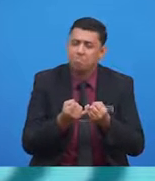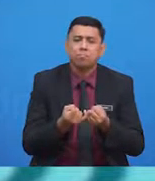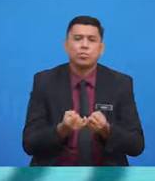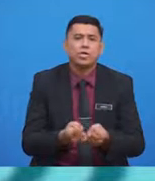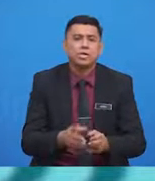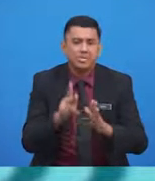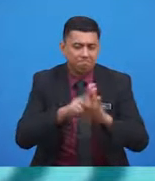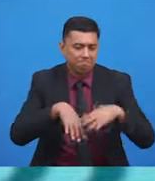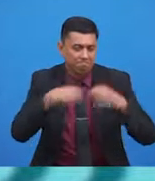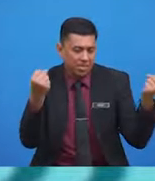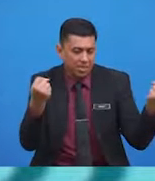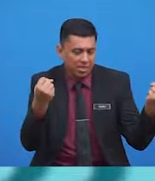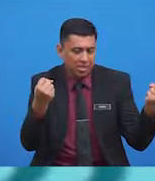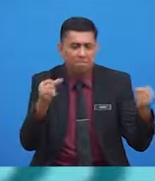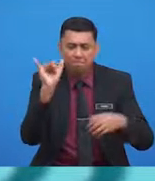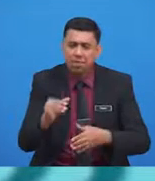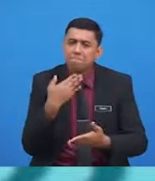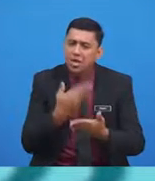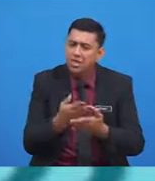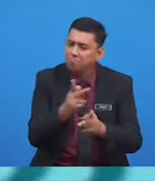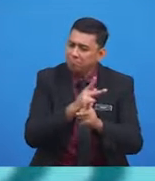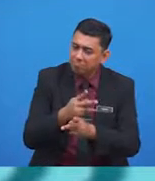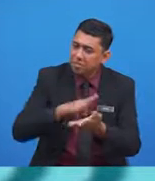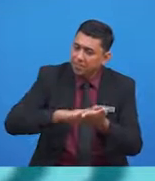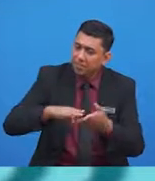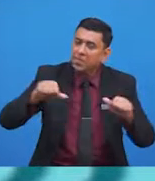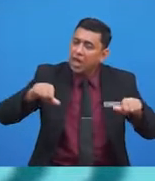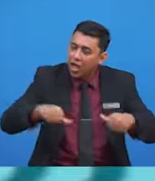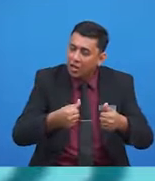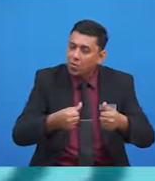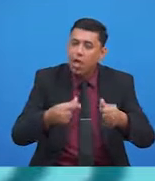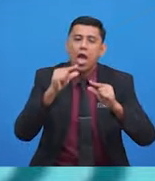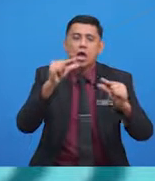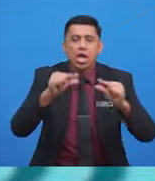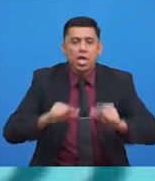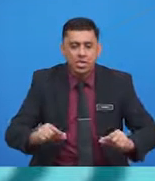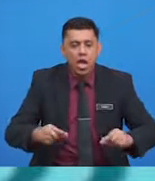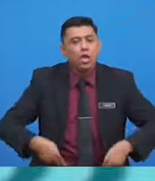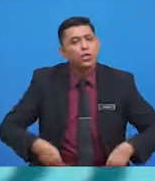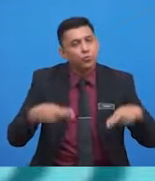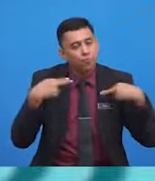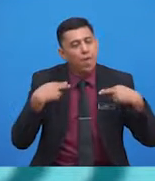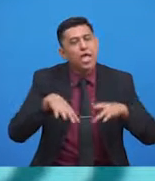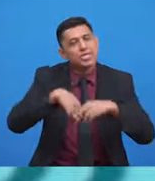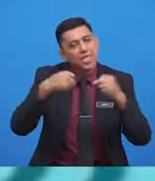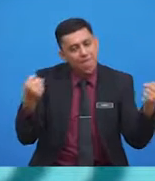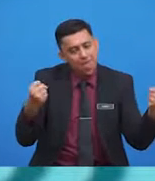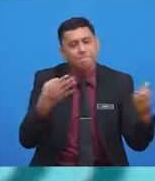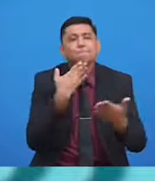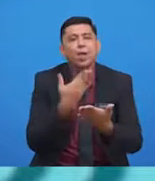baik, jaga kebersihan dan amalkan gaya hidup sehat.